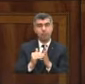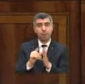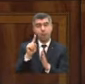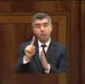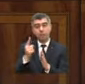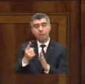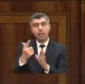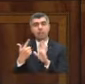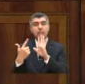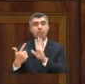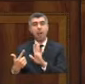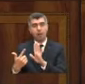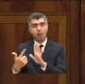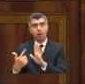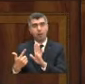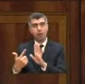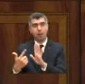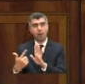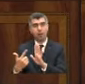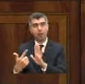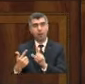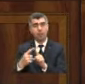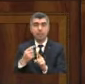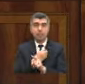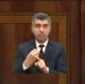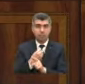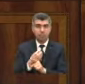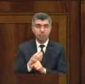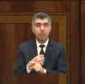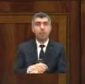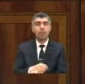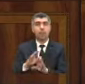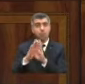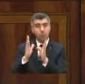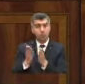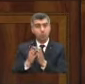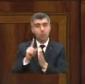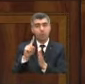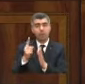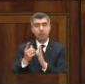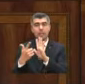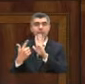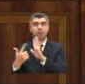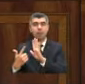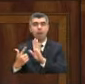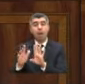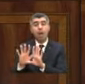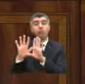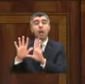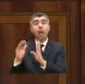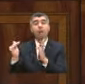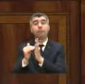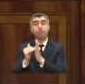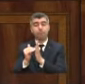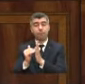1.7 ديال الأطباء، معدل لوغاسيو ديال الأطباء البارابيتون ما كيفوتش 1.7، وهو معدل ضعيف جدا مقارنة